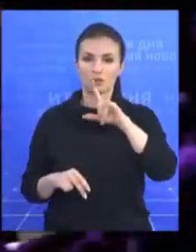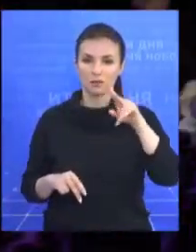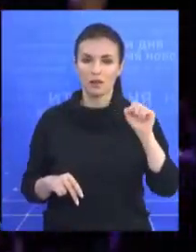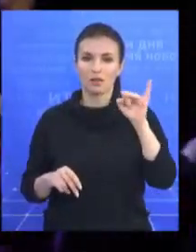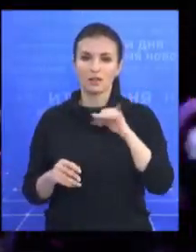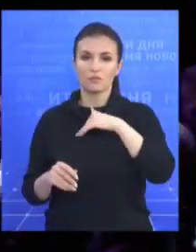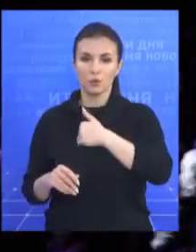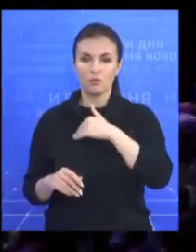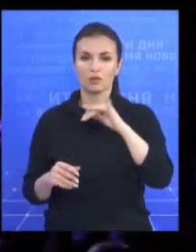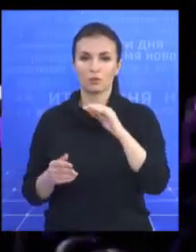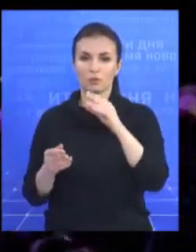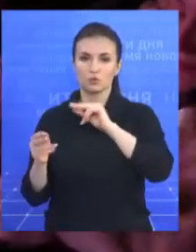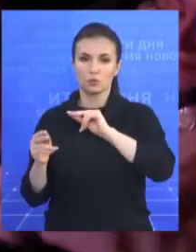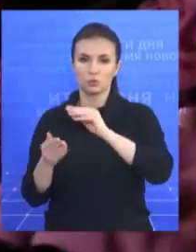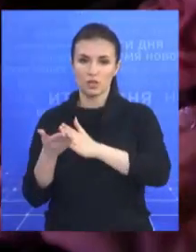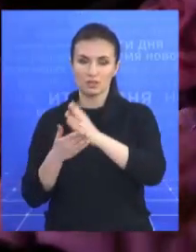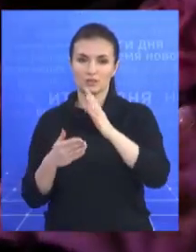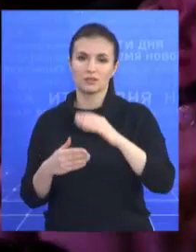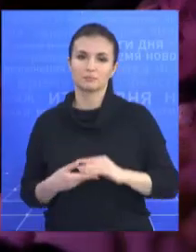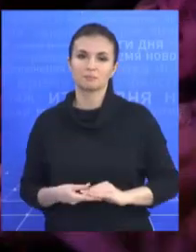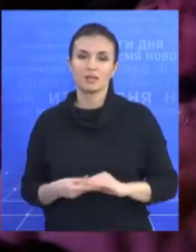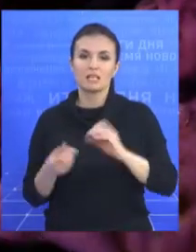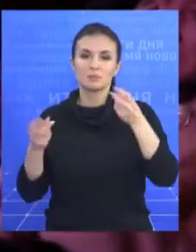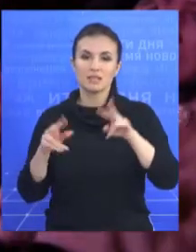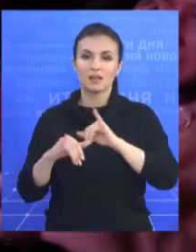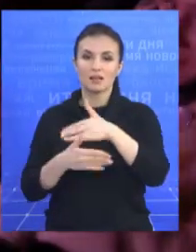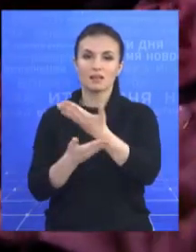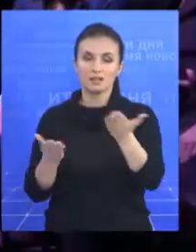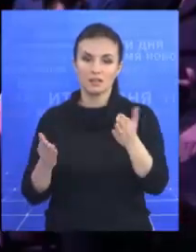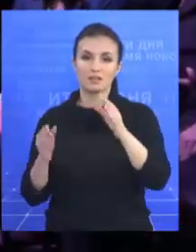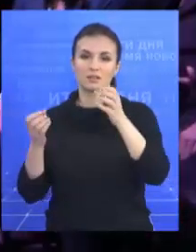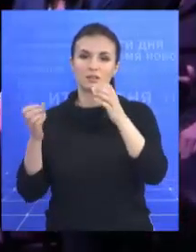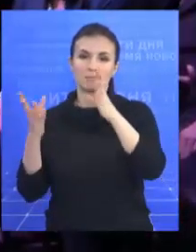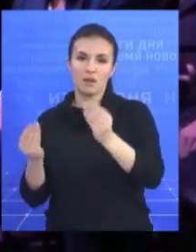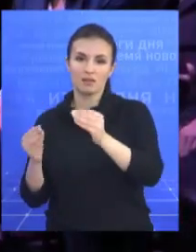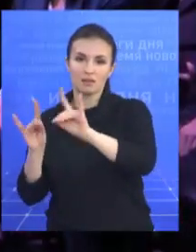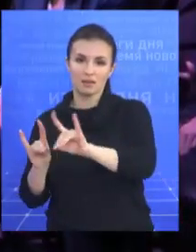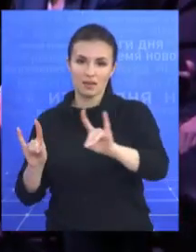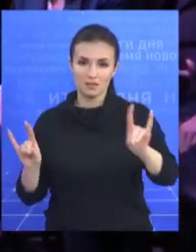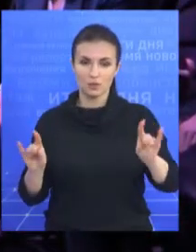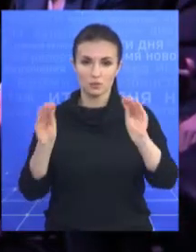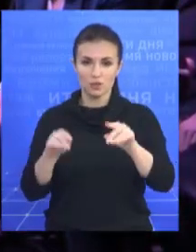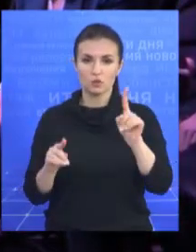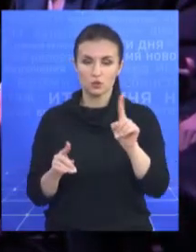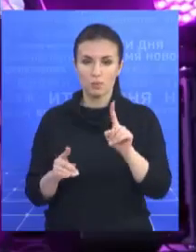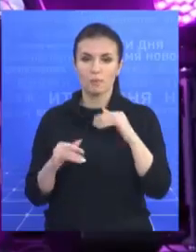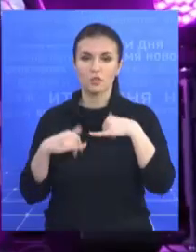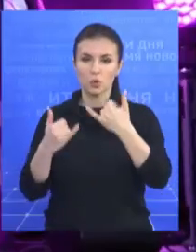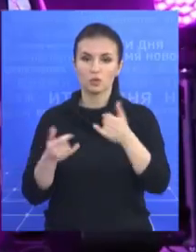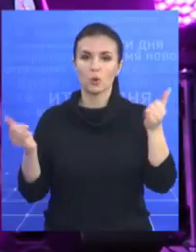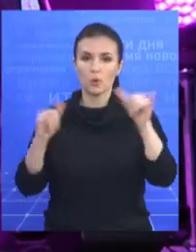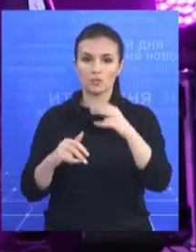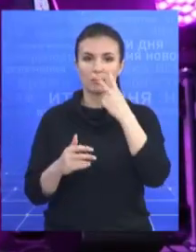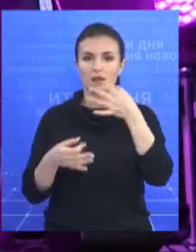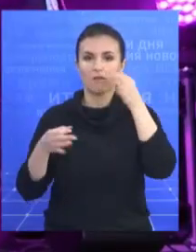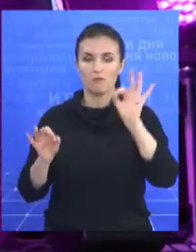вдовы и дети участников Великой Отечественной войны. Специально для них в партере установили мягкие кресла, чтобы почетные гости могли с